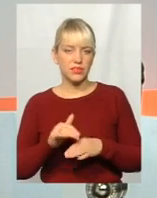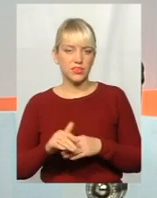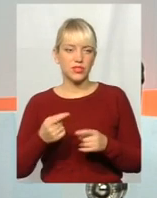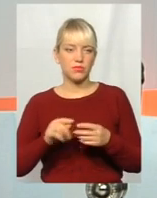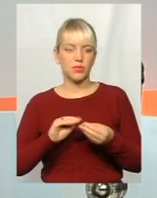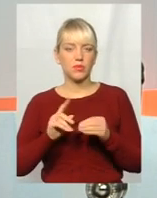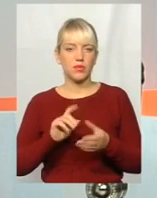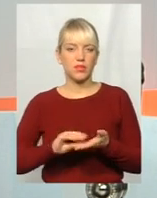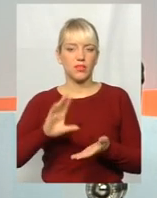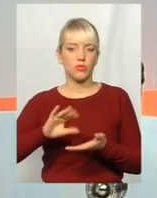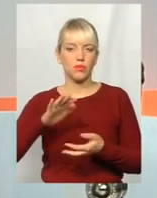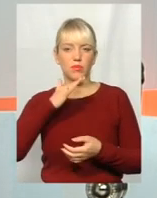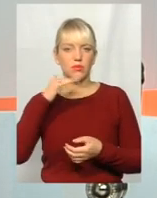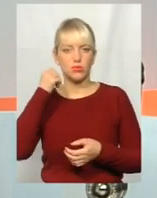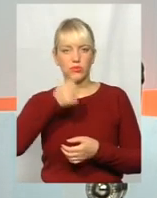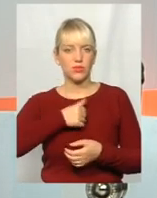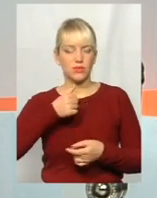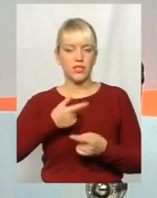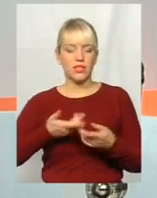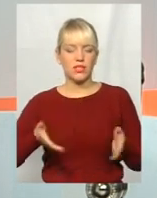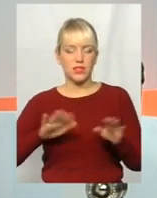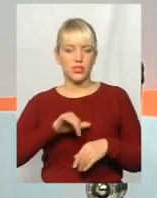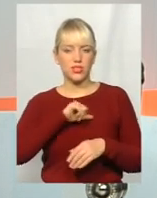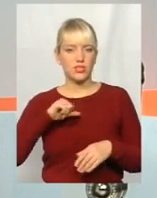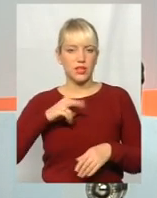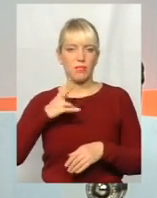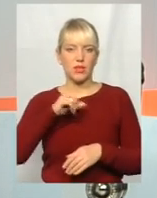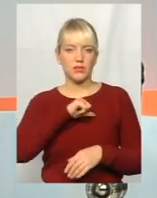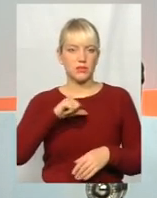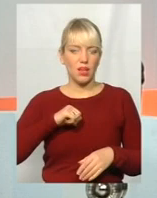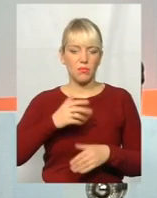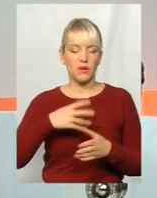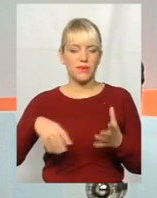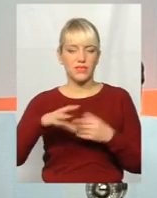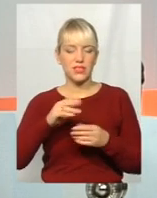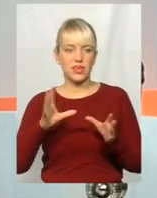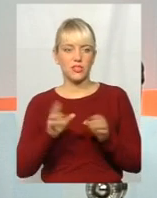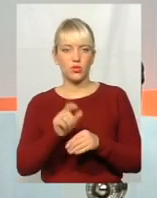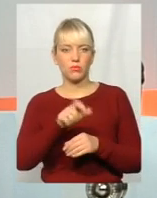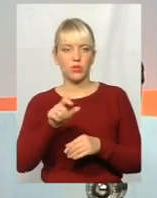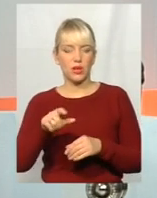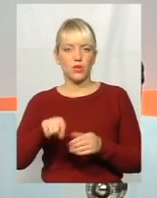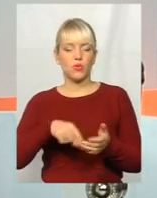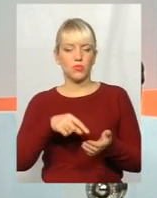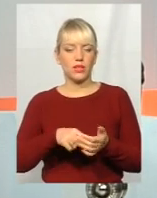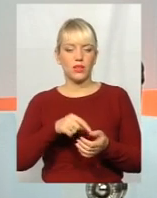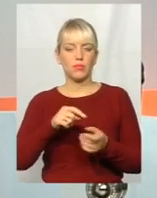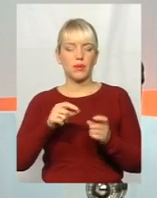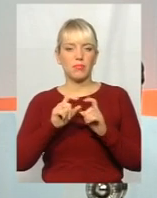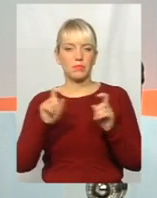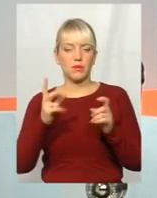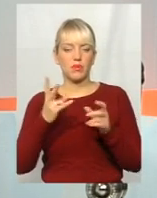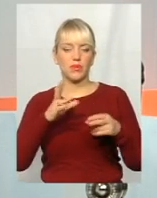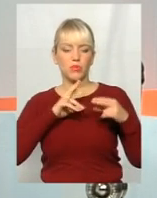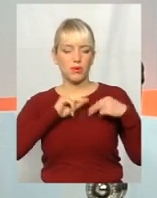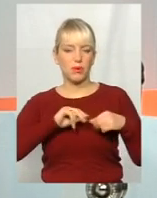які накопичились десятиріччями, залишилися сам на сам. Ми маємо всі містяни разом зі всіма комунальними підприємствам стати партнерами